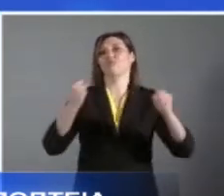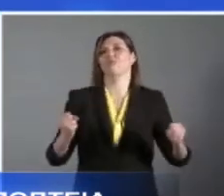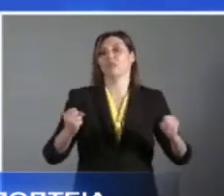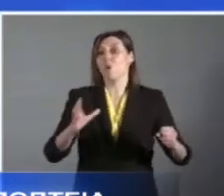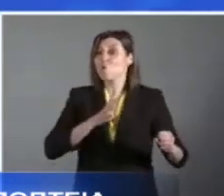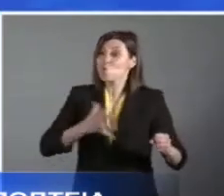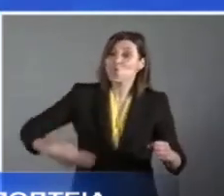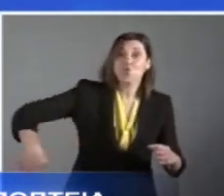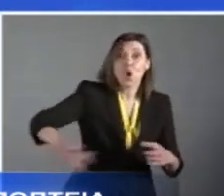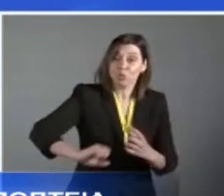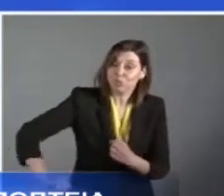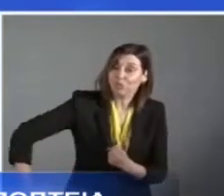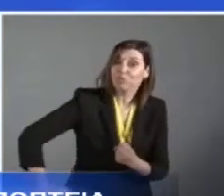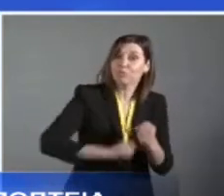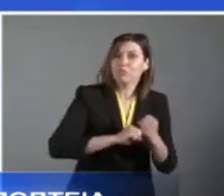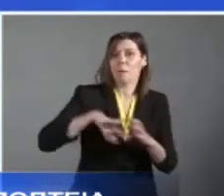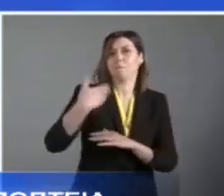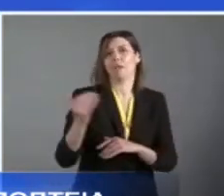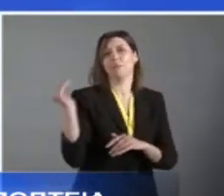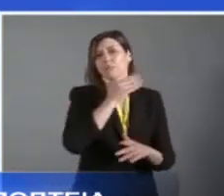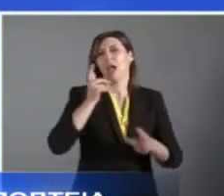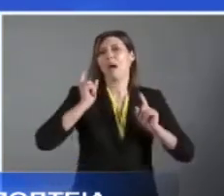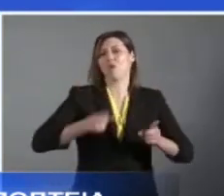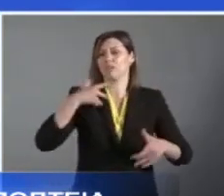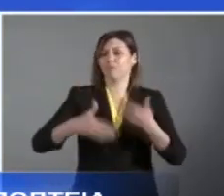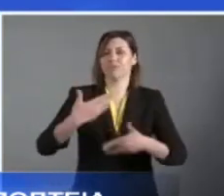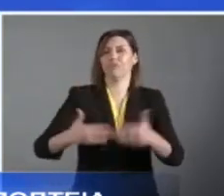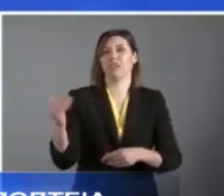δρουν γρήγορα και δυναμικά. Είναι ο λόγος